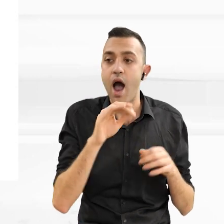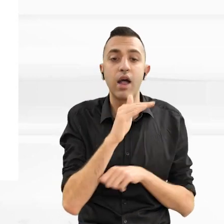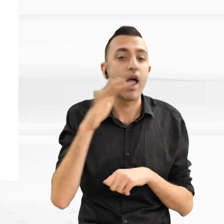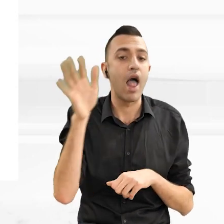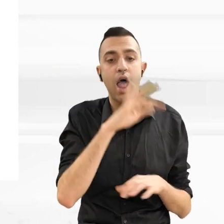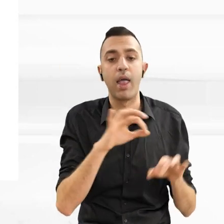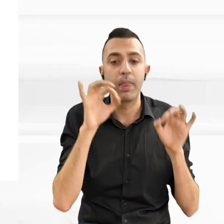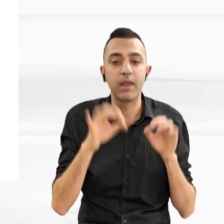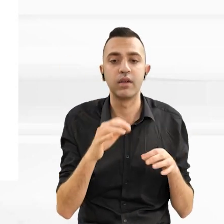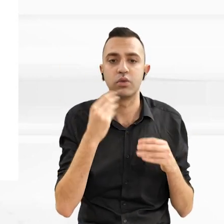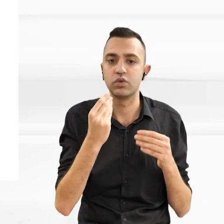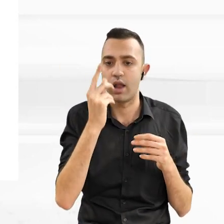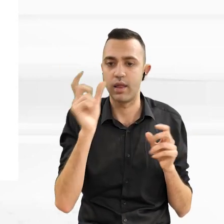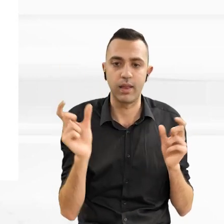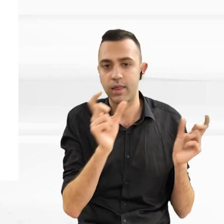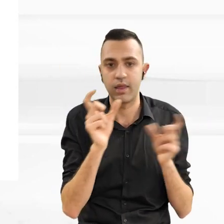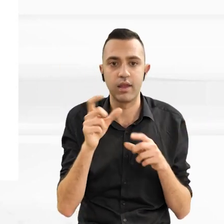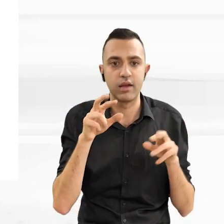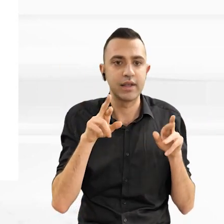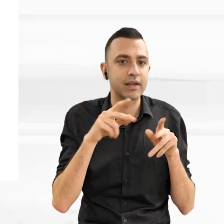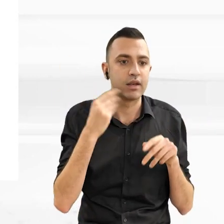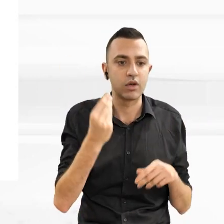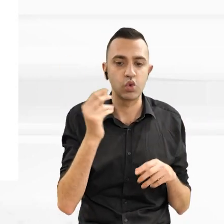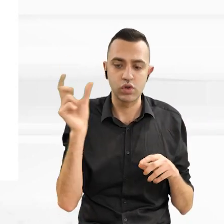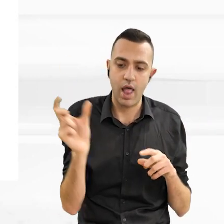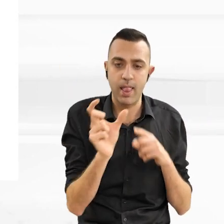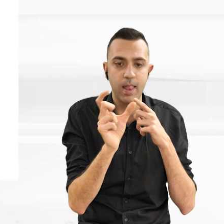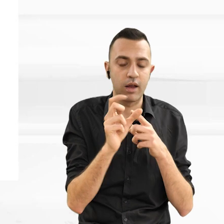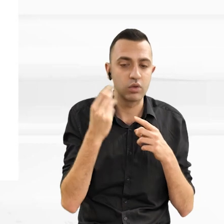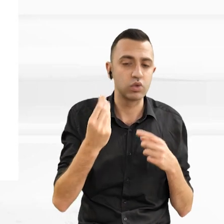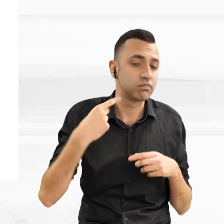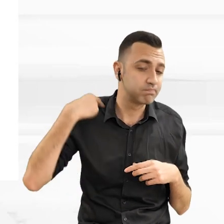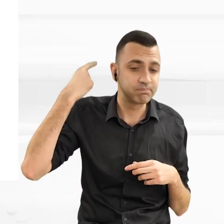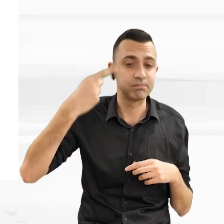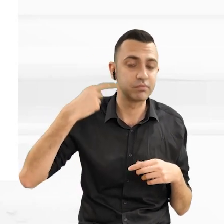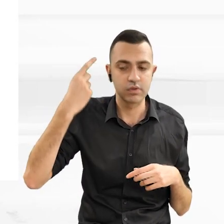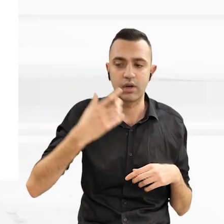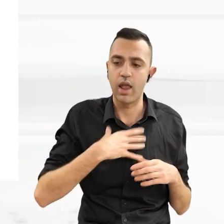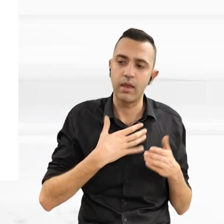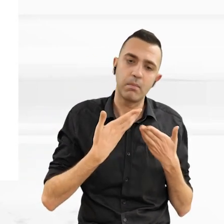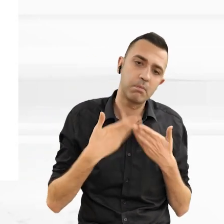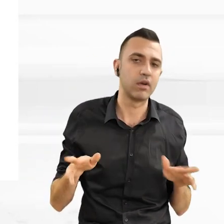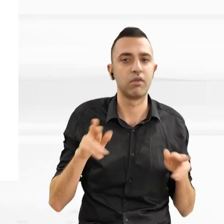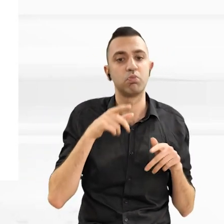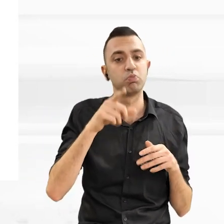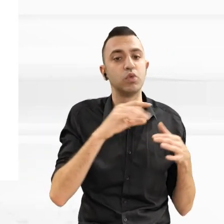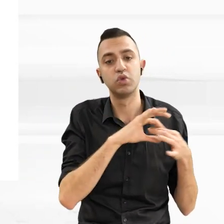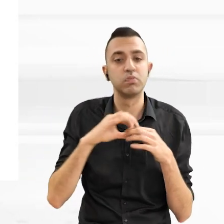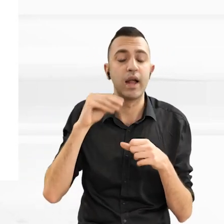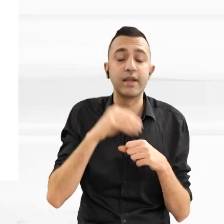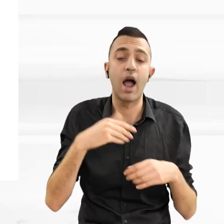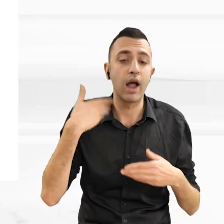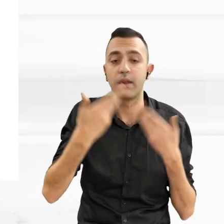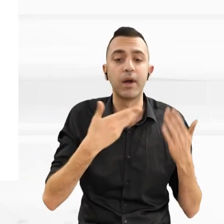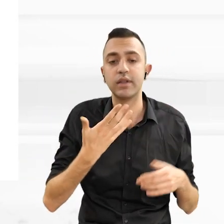kavramını kullanmamıza rağmen bir an durup bizzat güzel üzerinde derinlemesine düşündüğümüzde A sallarız bu parçada anlatılmak